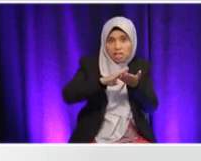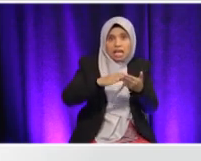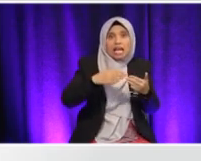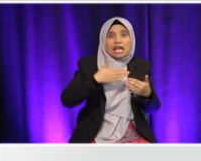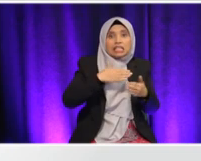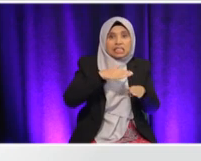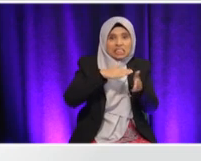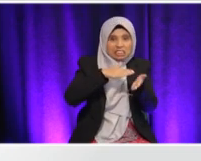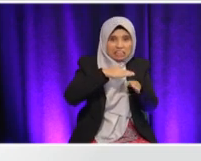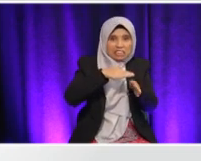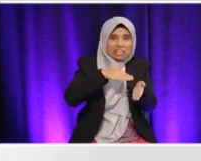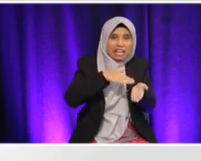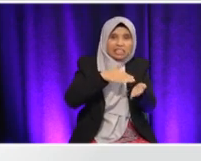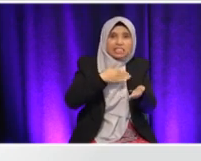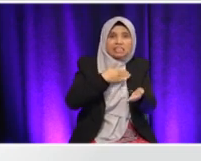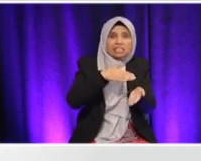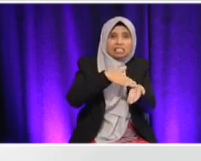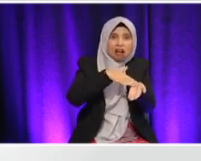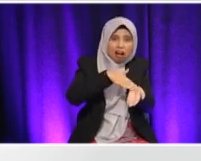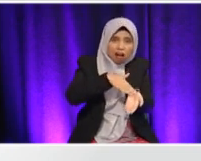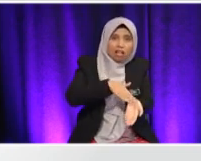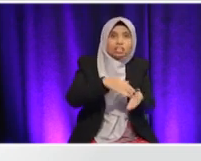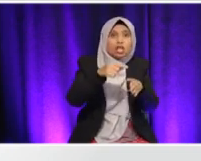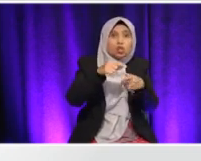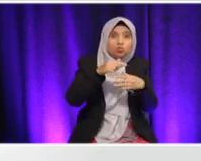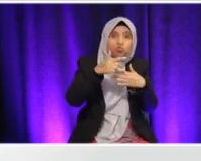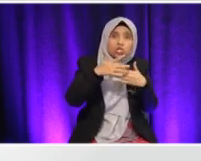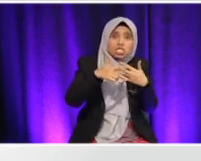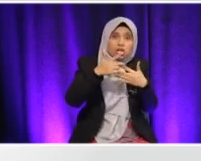menggunakan jari selama 5 hingga 10 menit